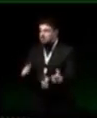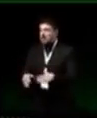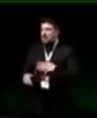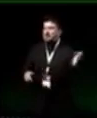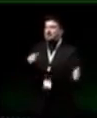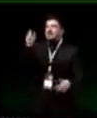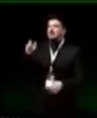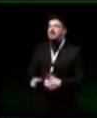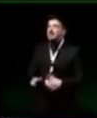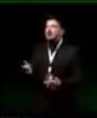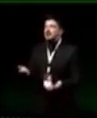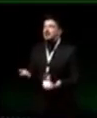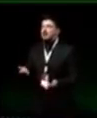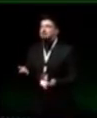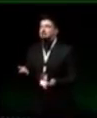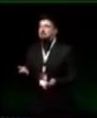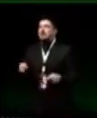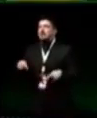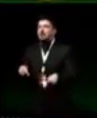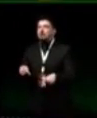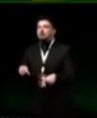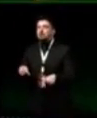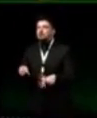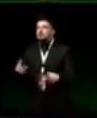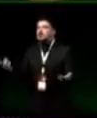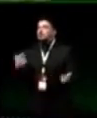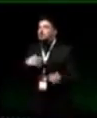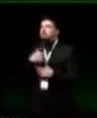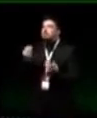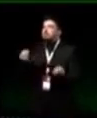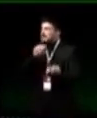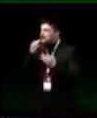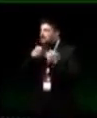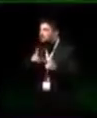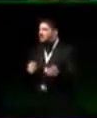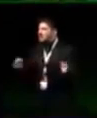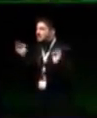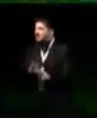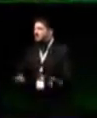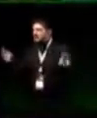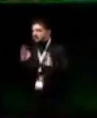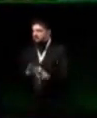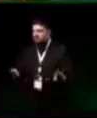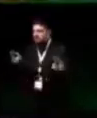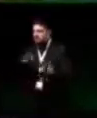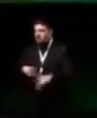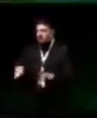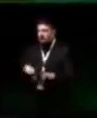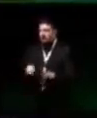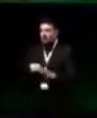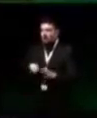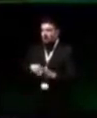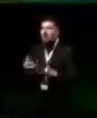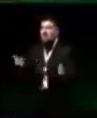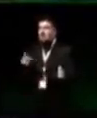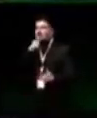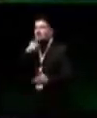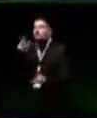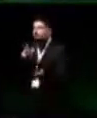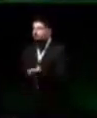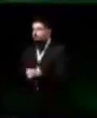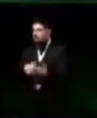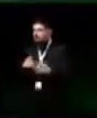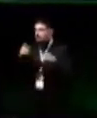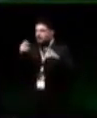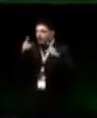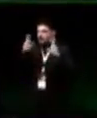italiana oggi sarebbe semplicemente irrilevante. Bisogna avere il coraggio di riconoscerlo mentre diciamo grazie